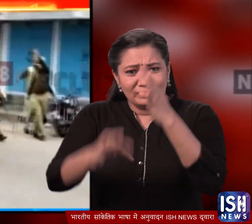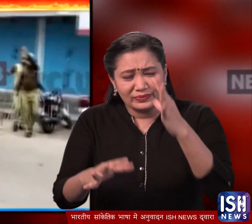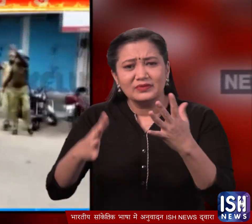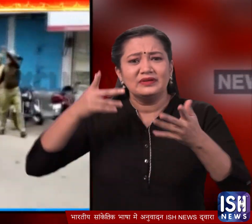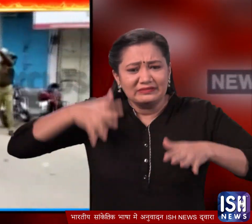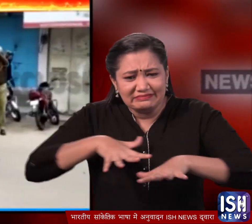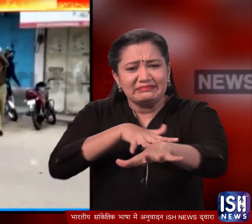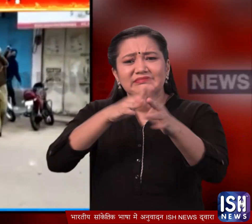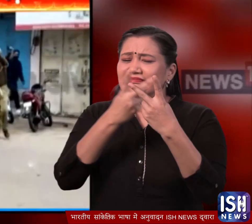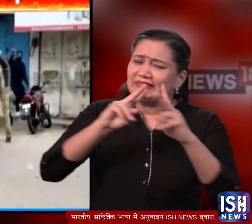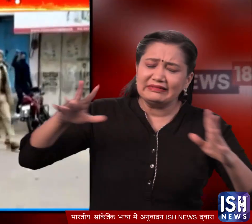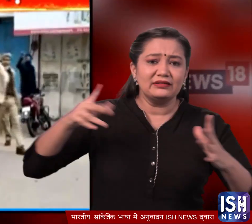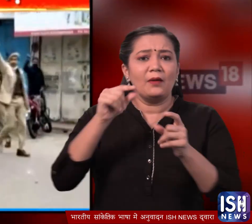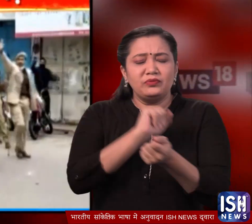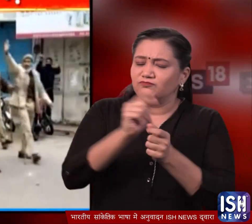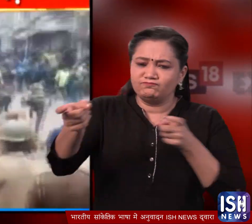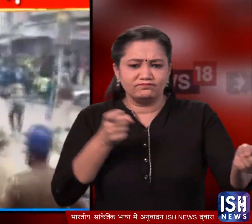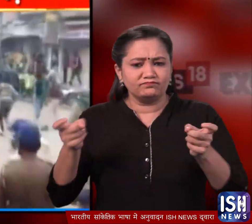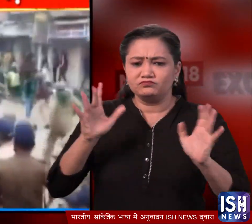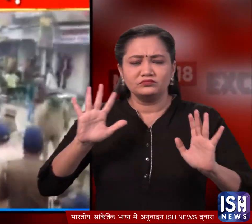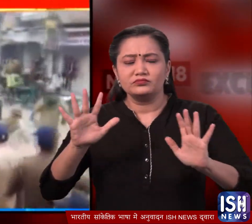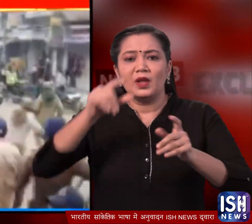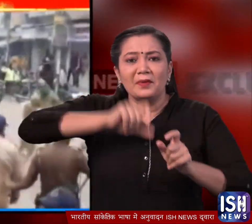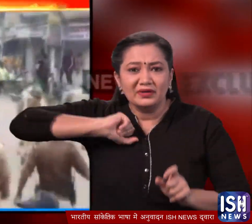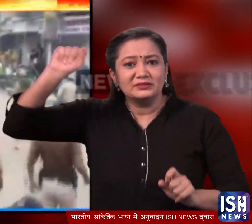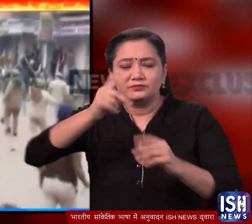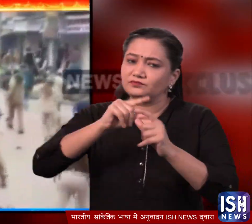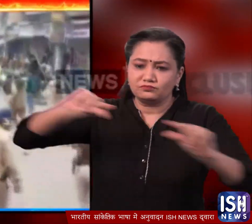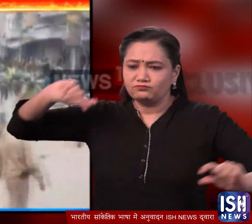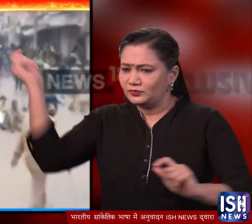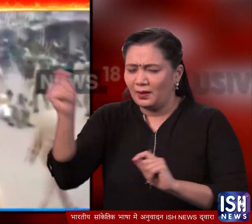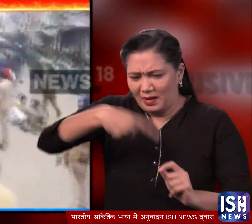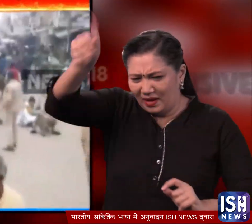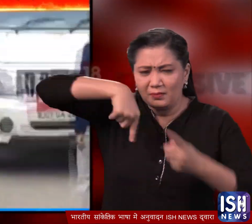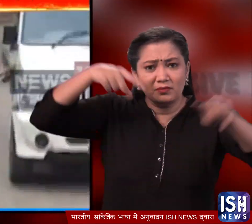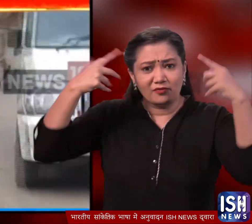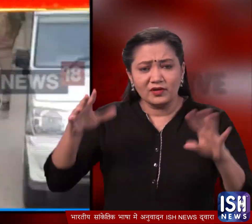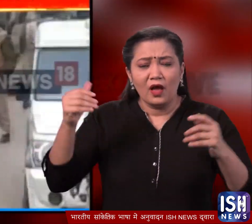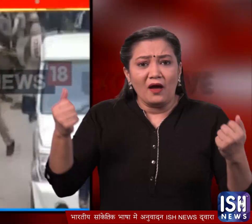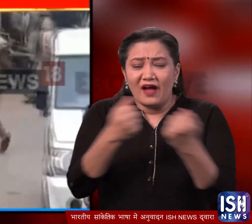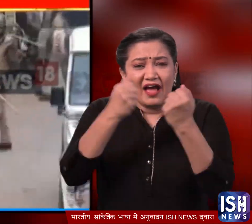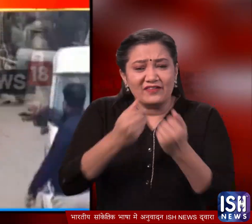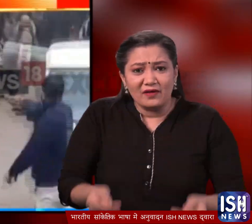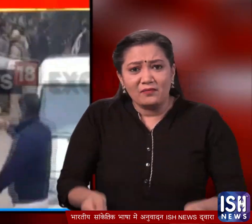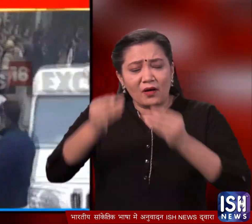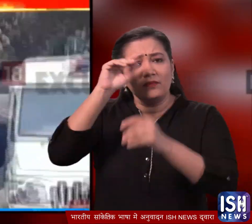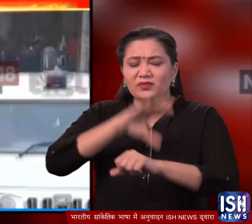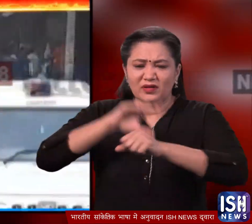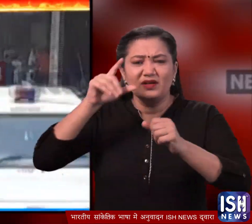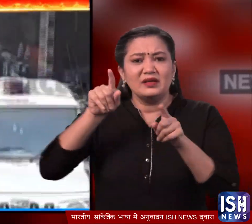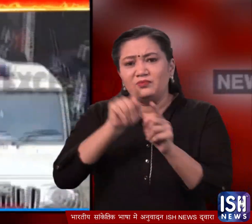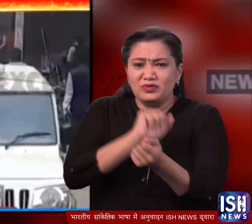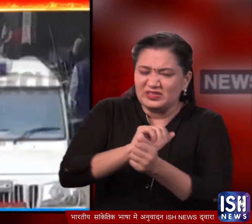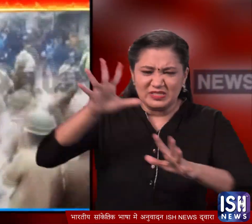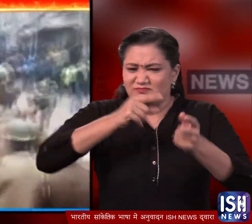दी गई। हालात बिगड़ने पर पुलिस ने मोर्चा संभाला और प्रदर्शन कर रहे लोगों पर लाठियां बरसानी शुरू कर दी। बवाल कर रहे लोगों को पुलिस ने